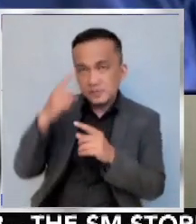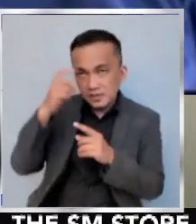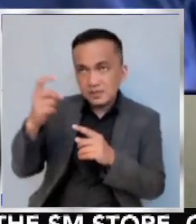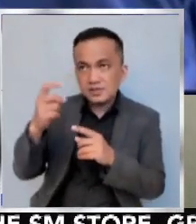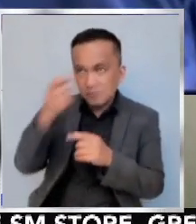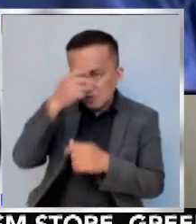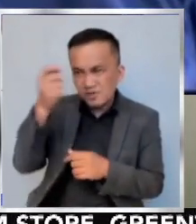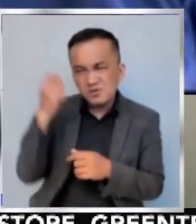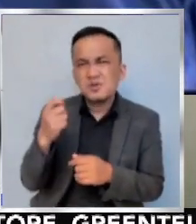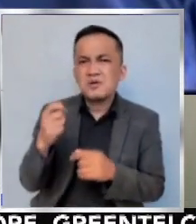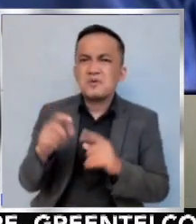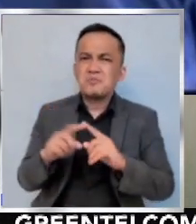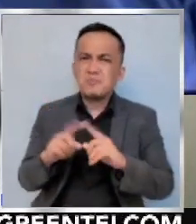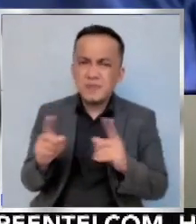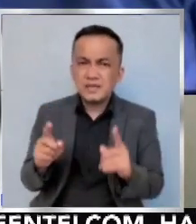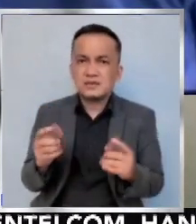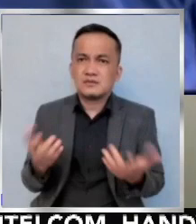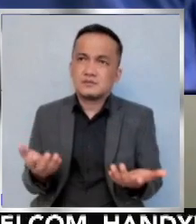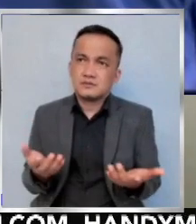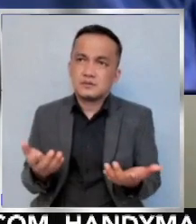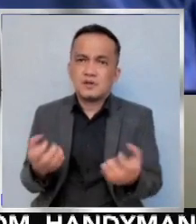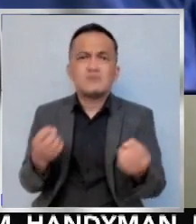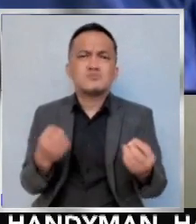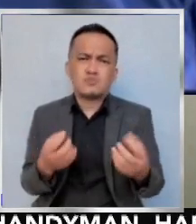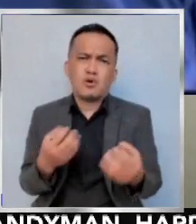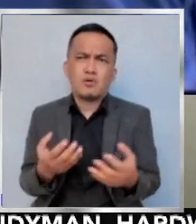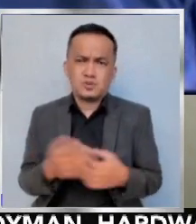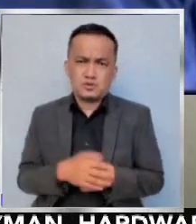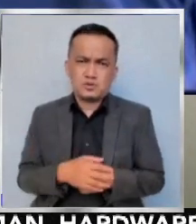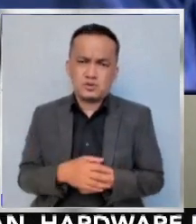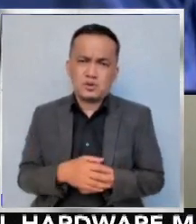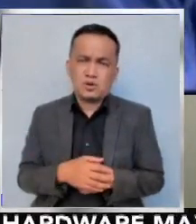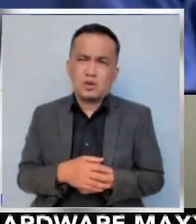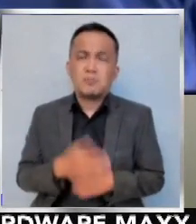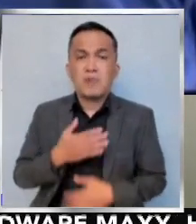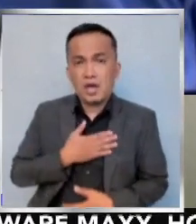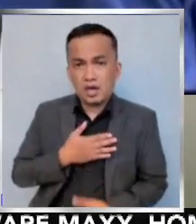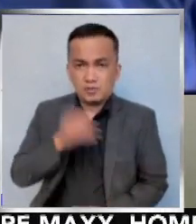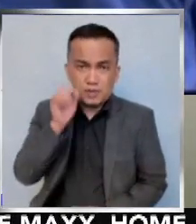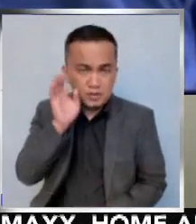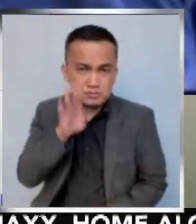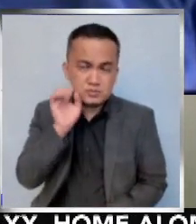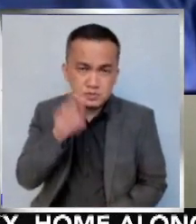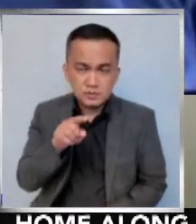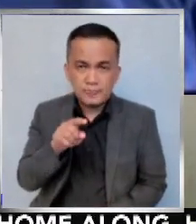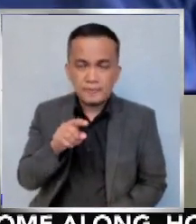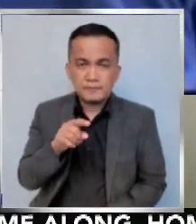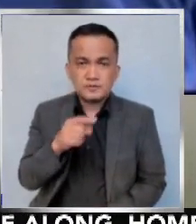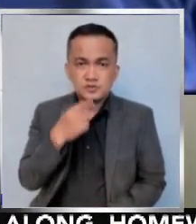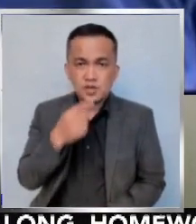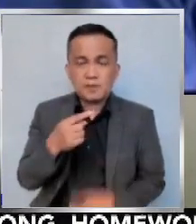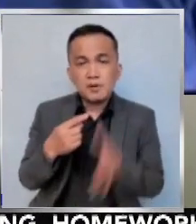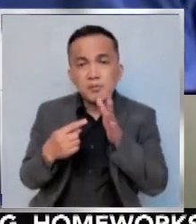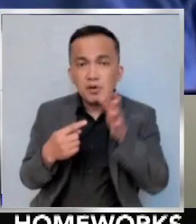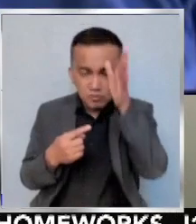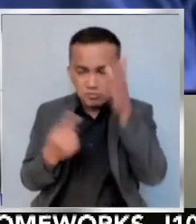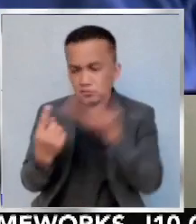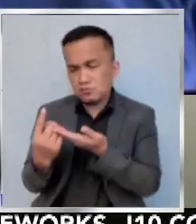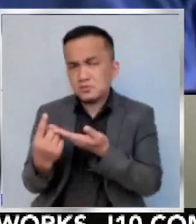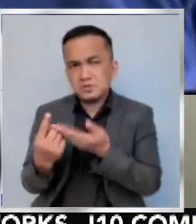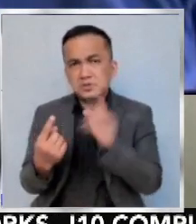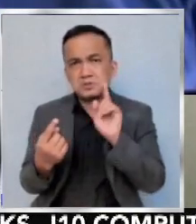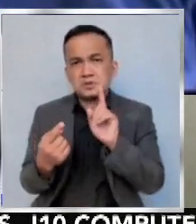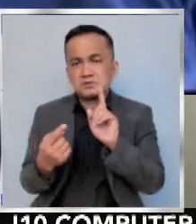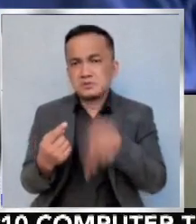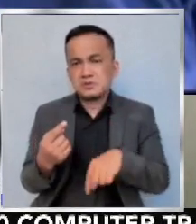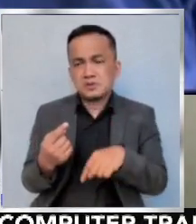po sa kadami ng sa dami ng aking mga kapatid, sinabi ng aking mga magulang na hindi po nilang kaya